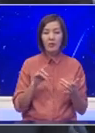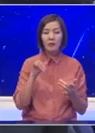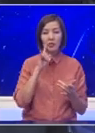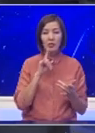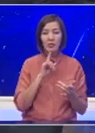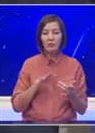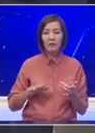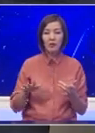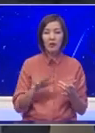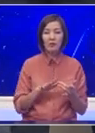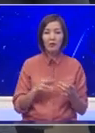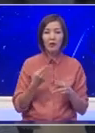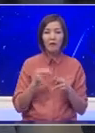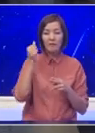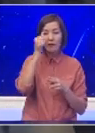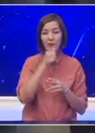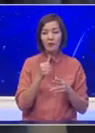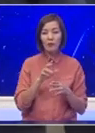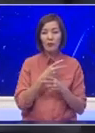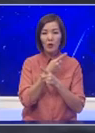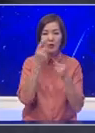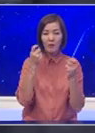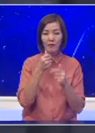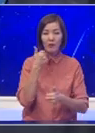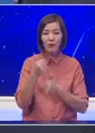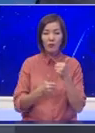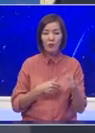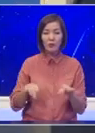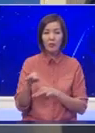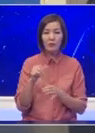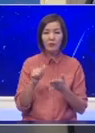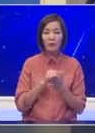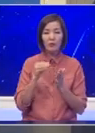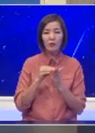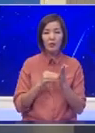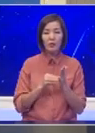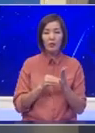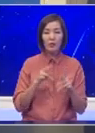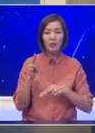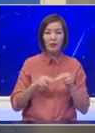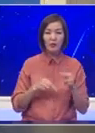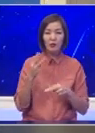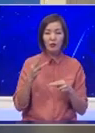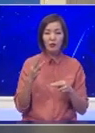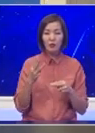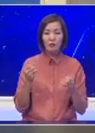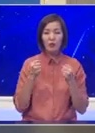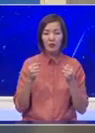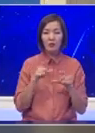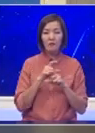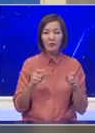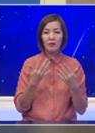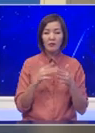Казахского района. Также в текущем году объявлен конкурс на разработку проектно-сметной документации на строительство 3 спортивных объектов в